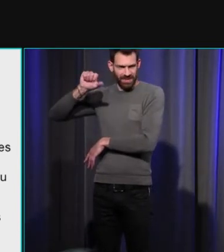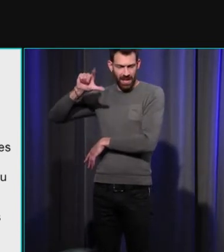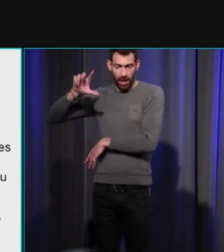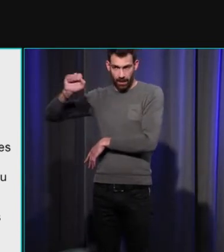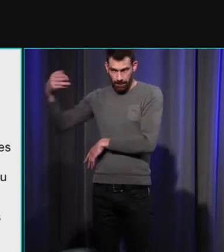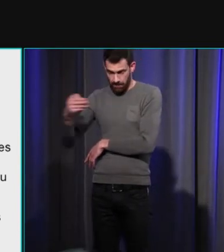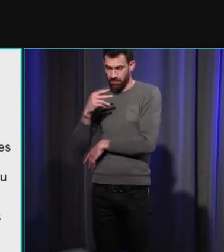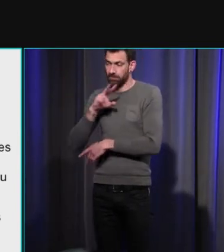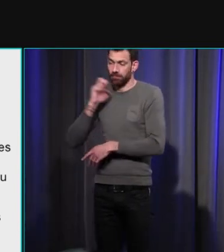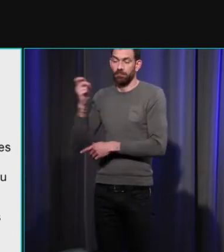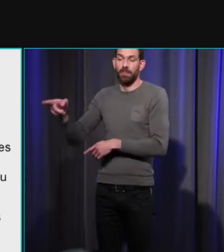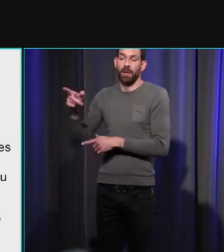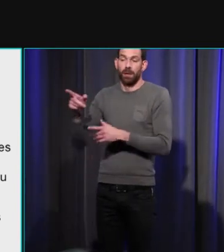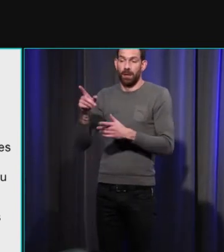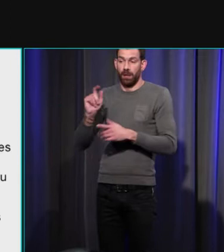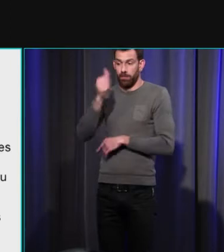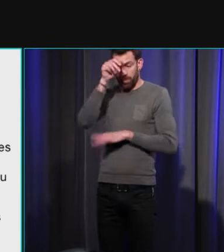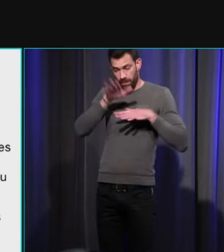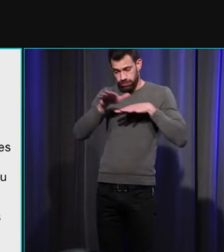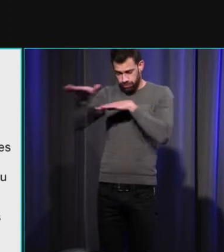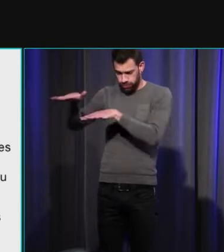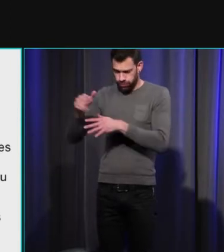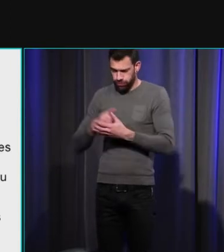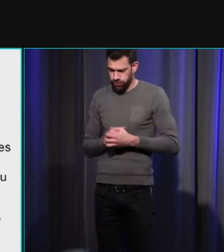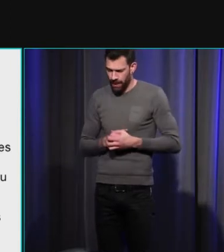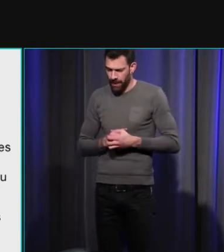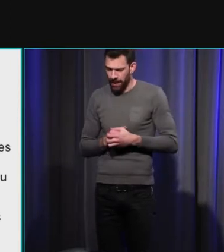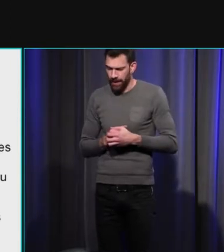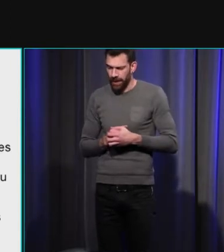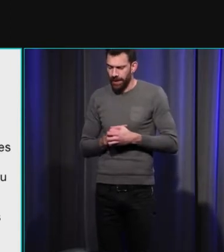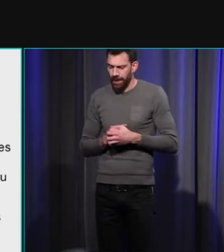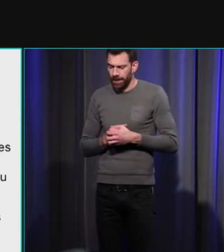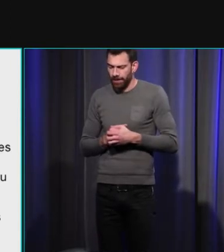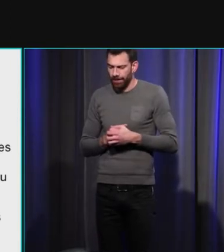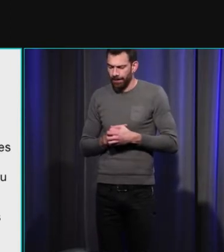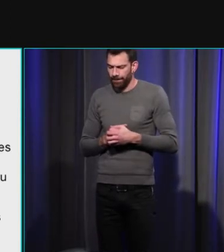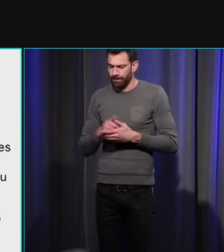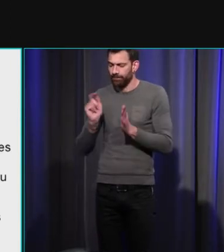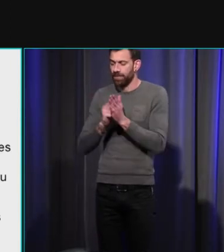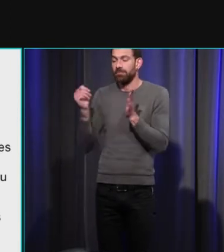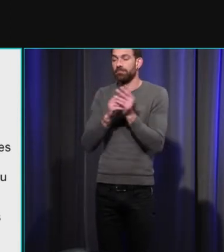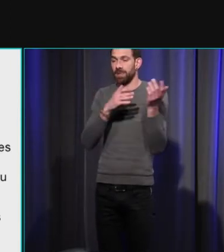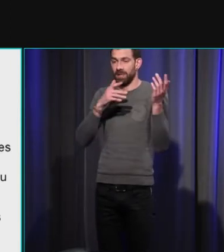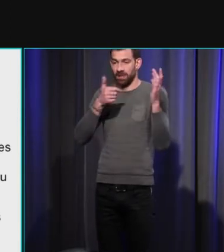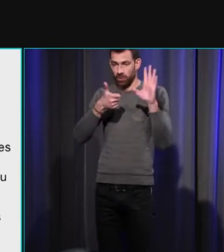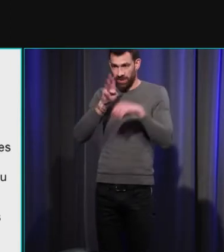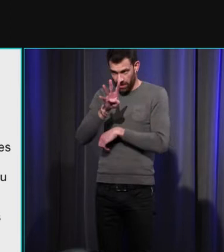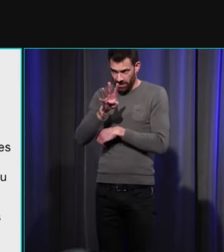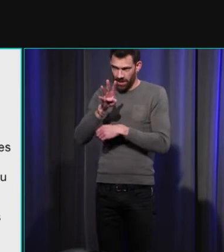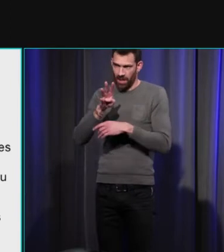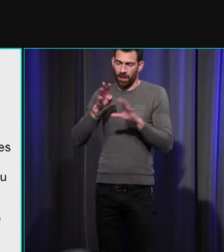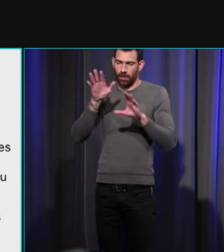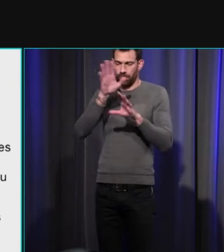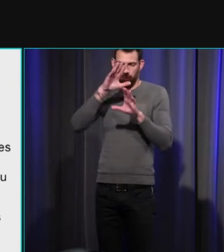la campagne de croisade de barbastro à un aragon actuellement 1064 la marche supérieure d'al-andalus dans la péninsule